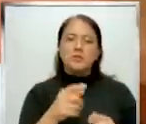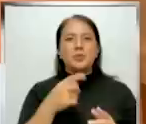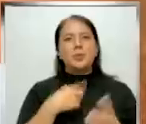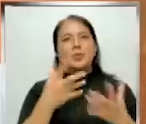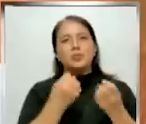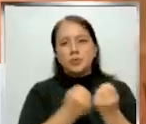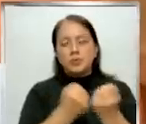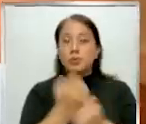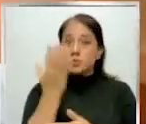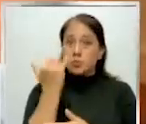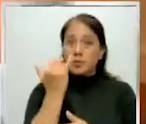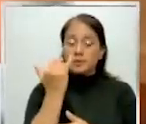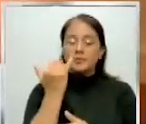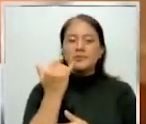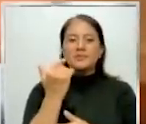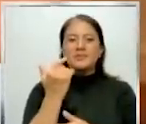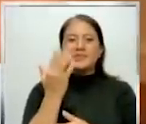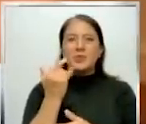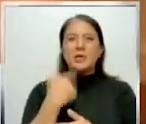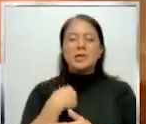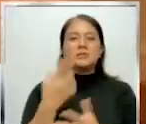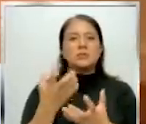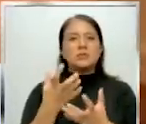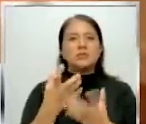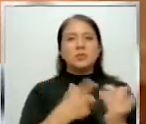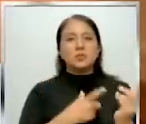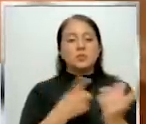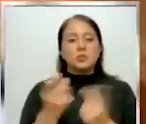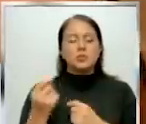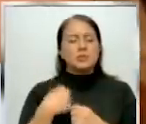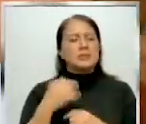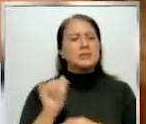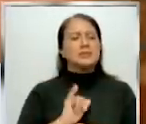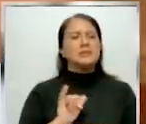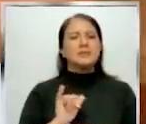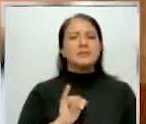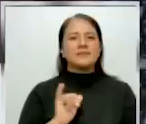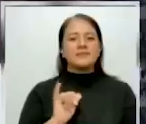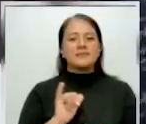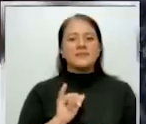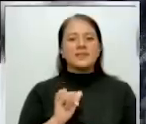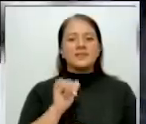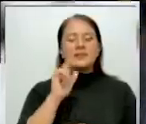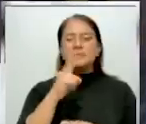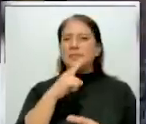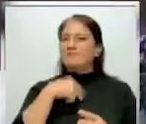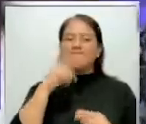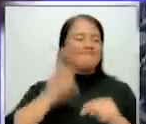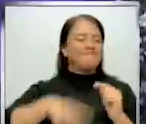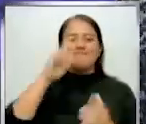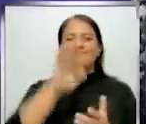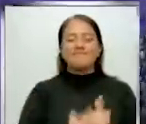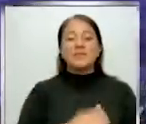parang, di ba, para gawin niya yon, nakakaano lang, parang hindi lang ako makapaniwala. Kasunod